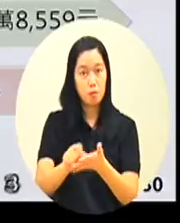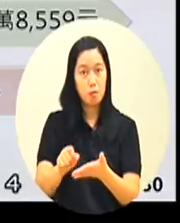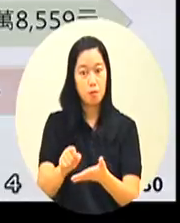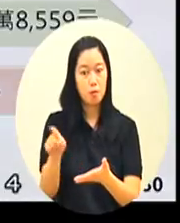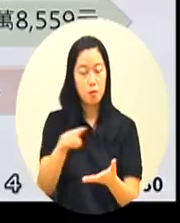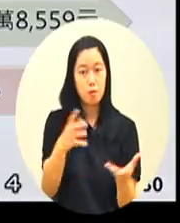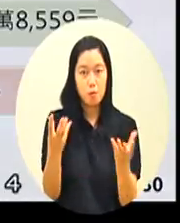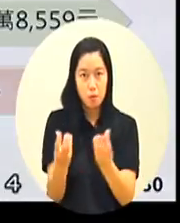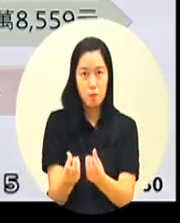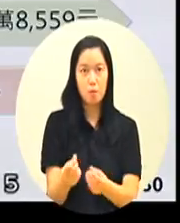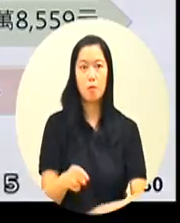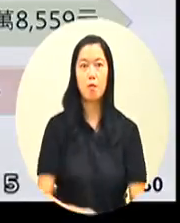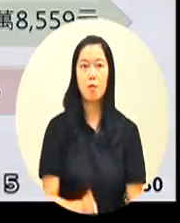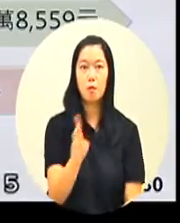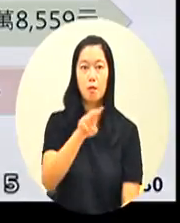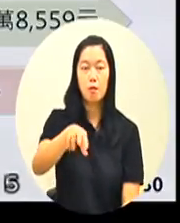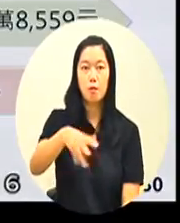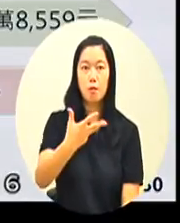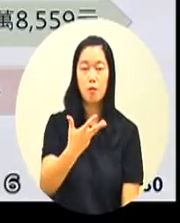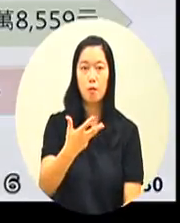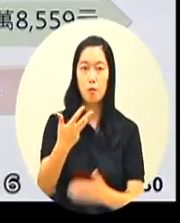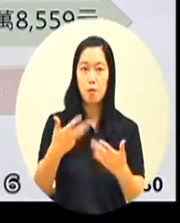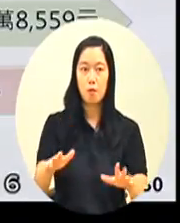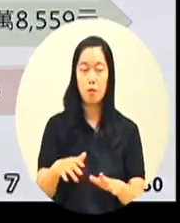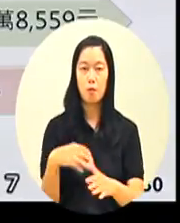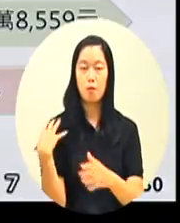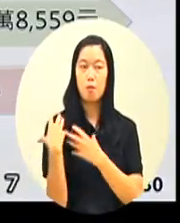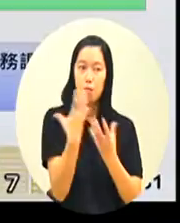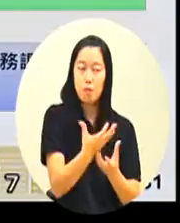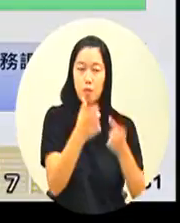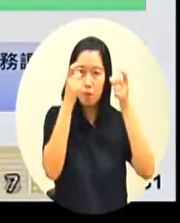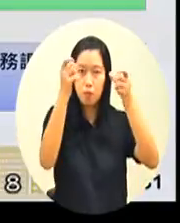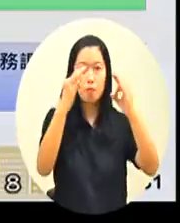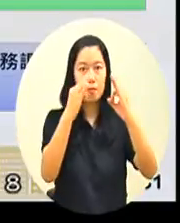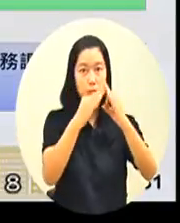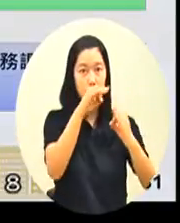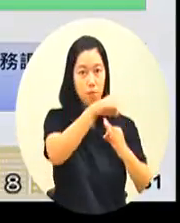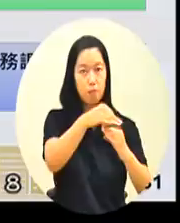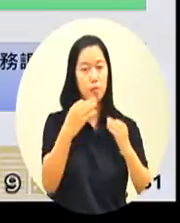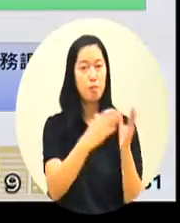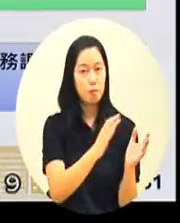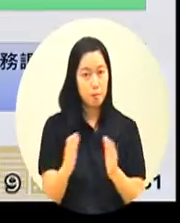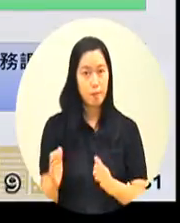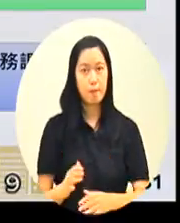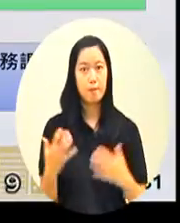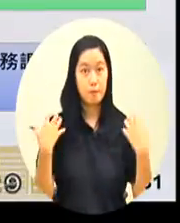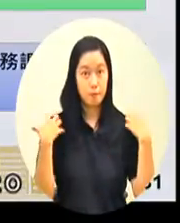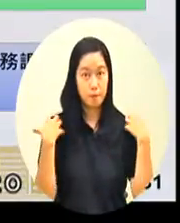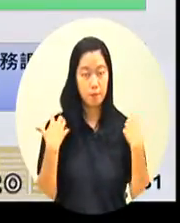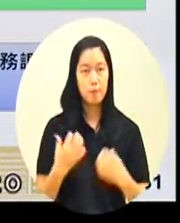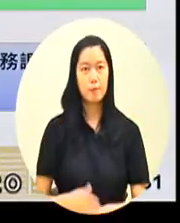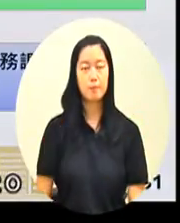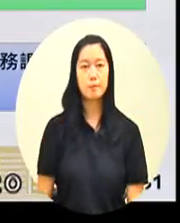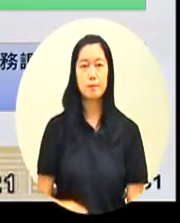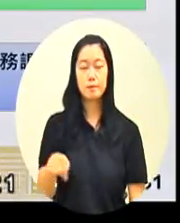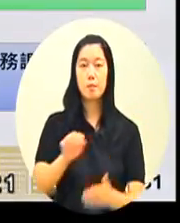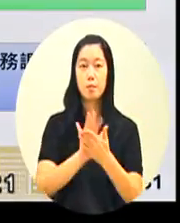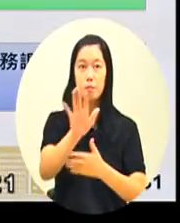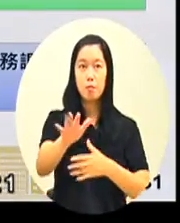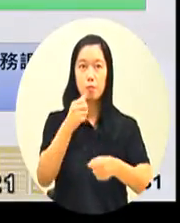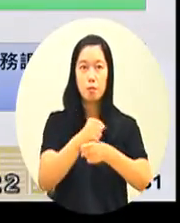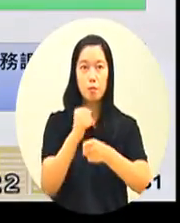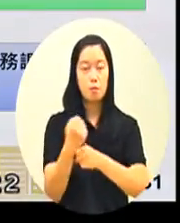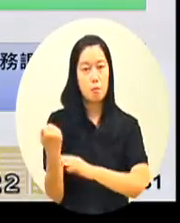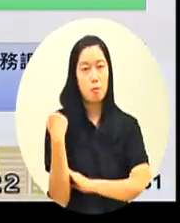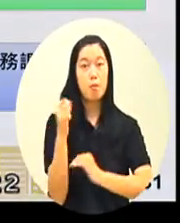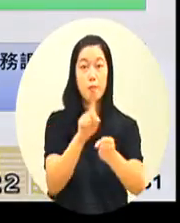以2800多亿我们都是委托高雄银行这样处理。那接下来报告未来工作的努